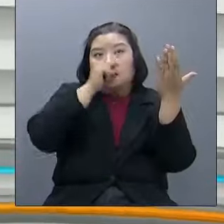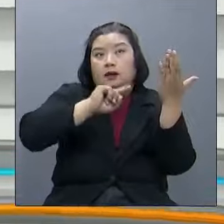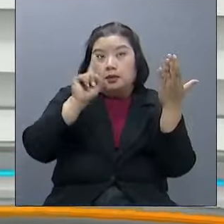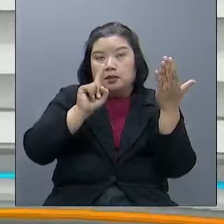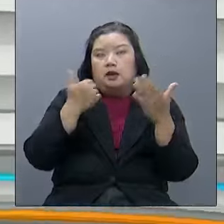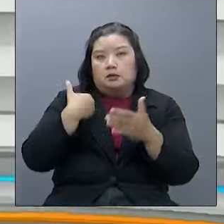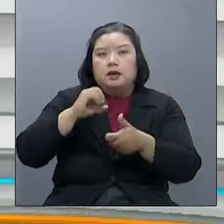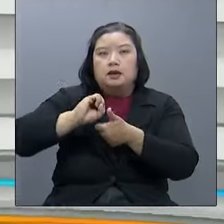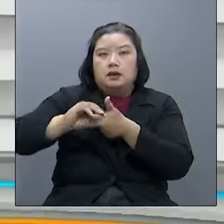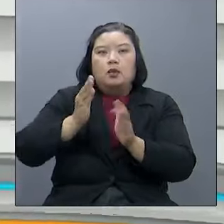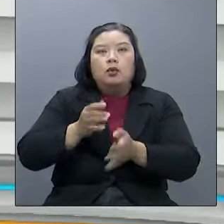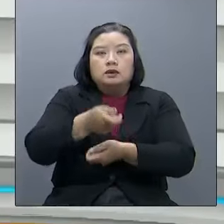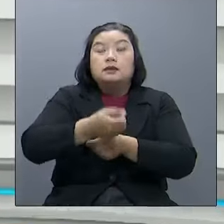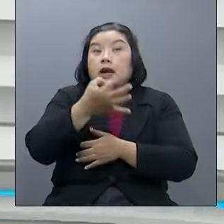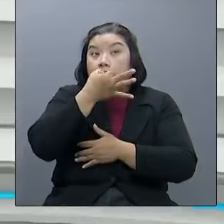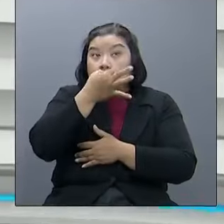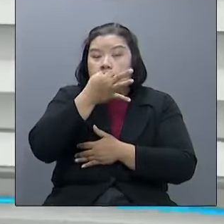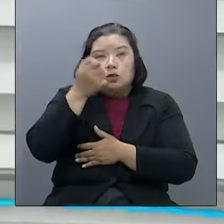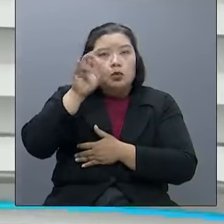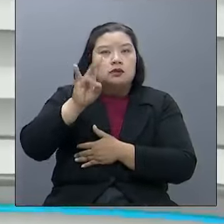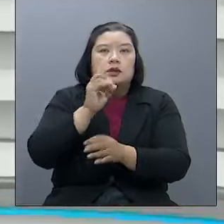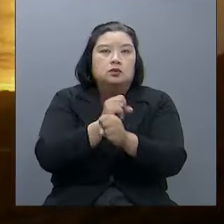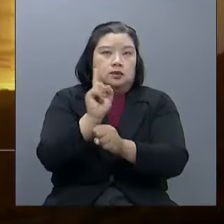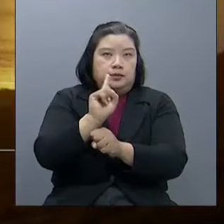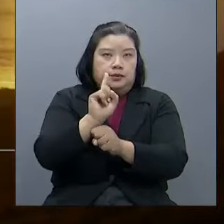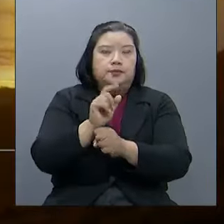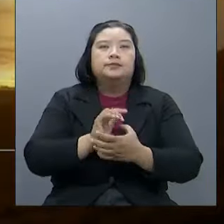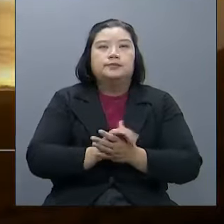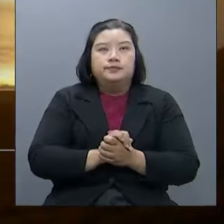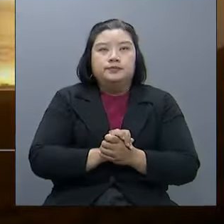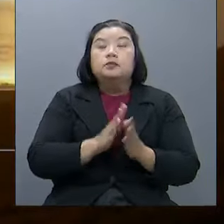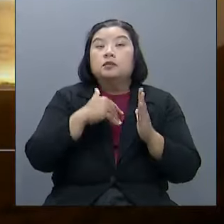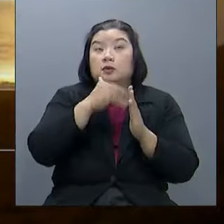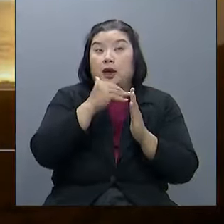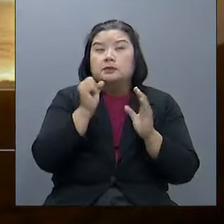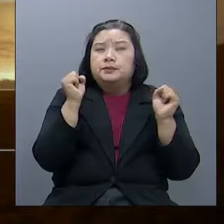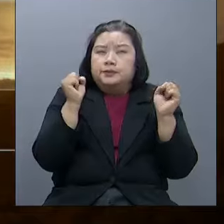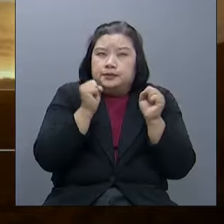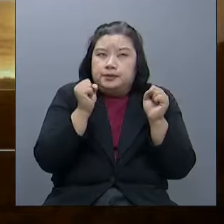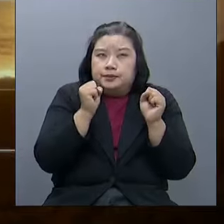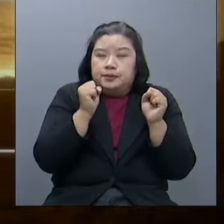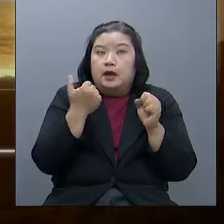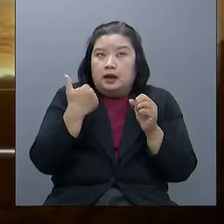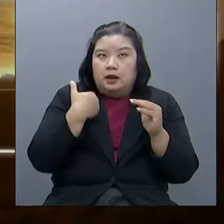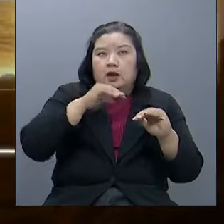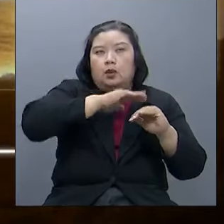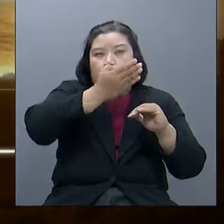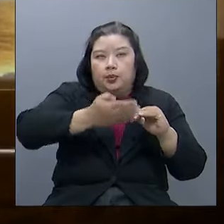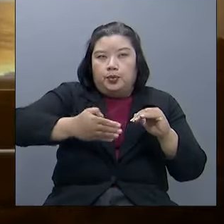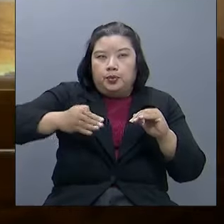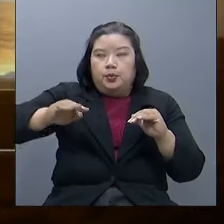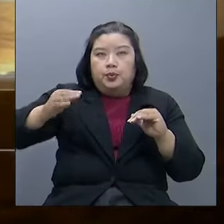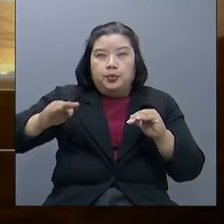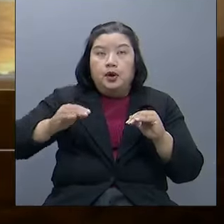ข้อแนะนำสำหรับเกษตรกรใน7วันข้างหน้ากันต่อค่ะภาคเหนืออากาศเย็นถึงหนาวบริเวณยอดดอยจะมีอากาศหนาวถึงหนาวจั